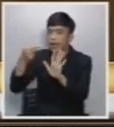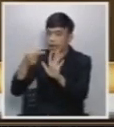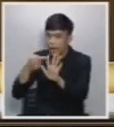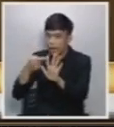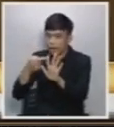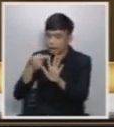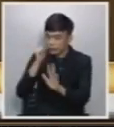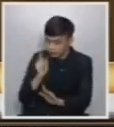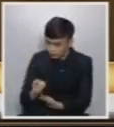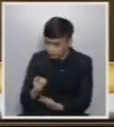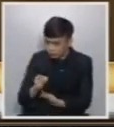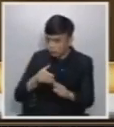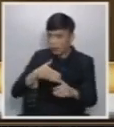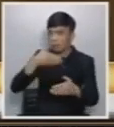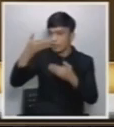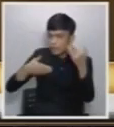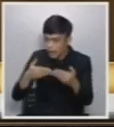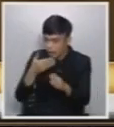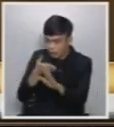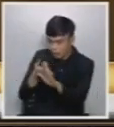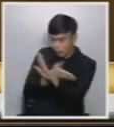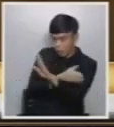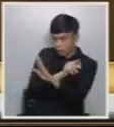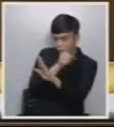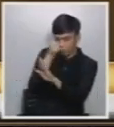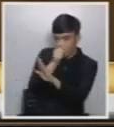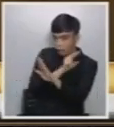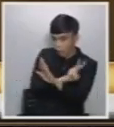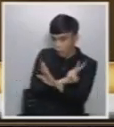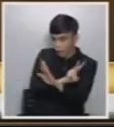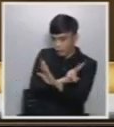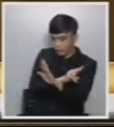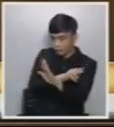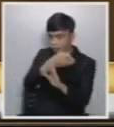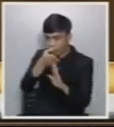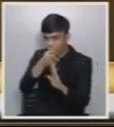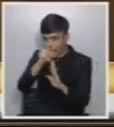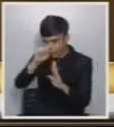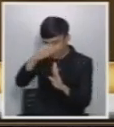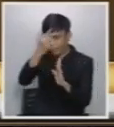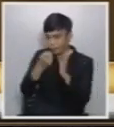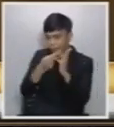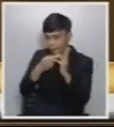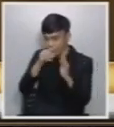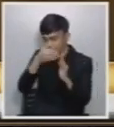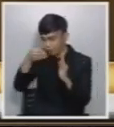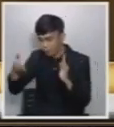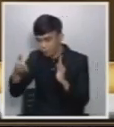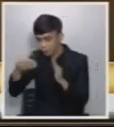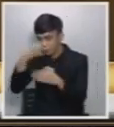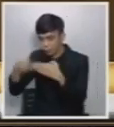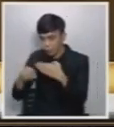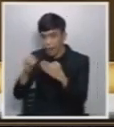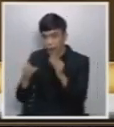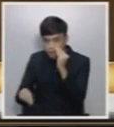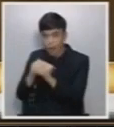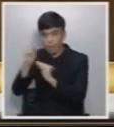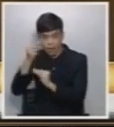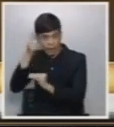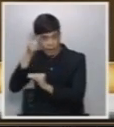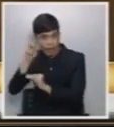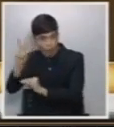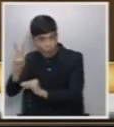ก็คือจัดงาน2วันล่วงหน้านะครับแล้วก็มีการจัดงานเกินนั้นผมได้ห